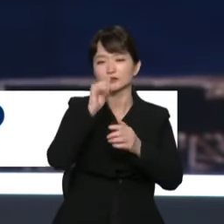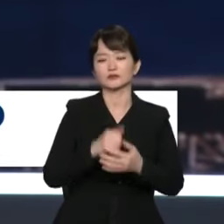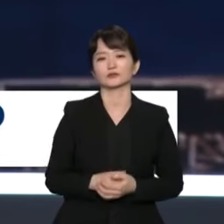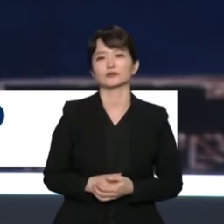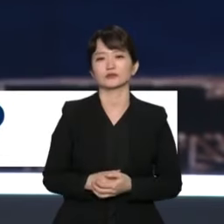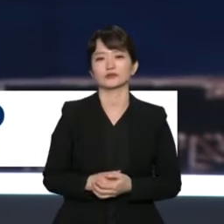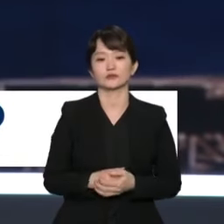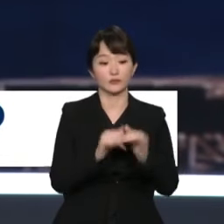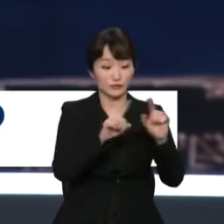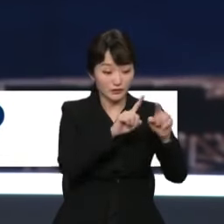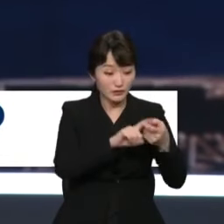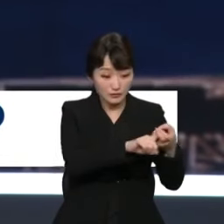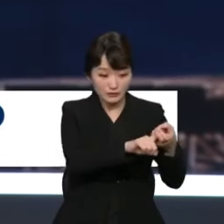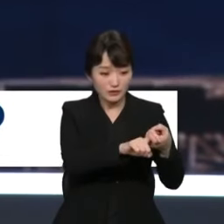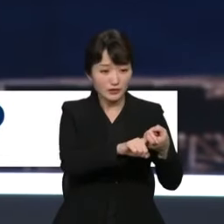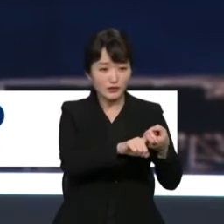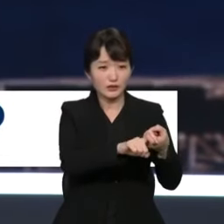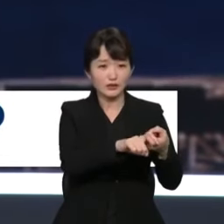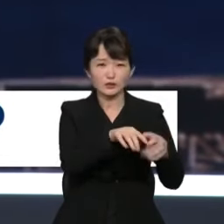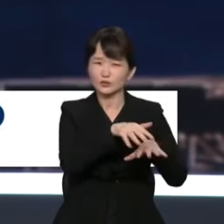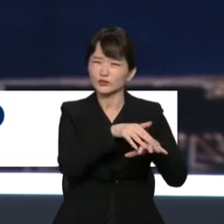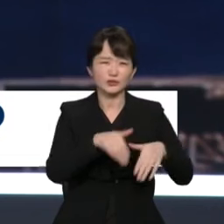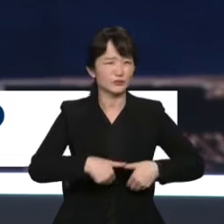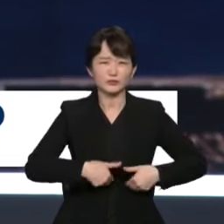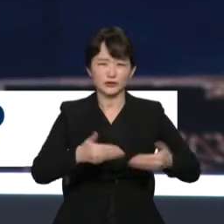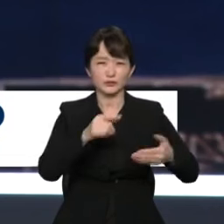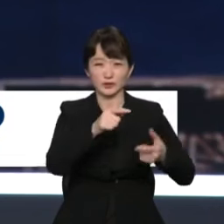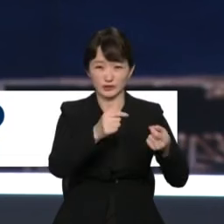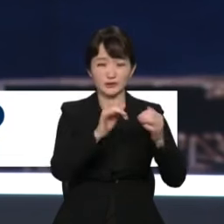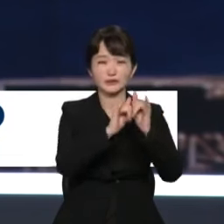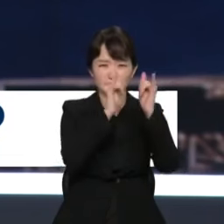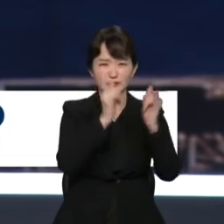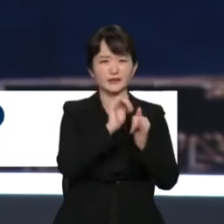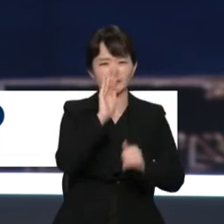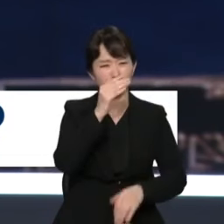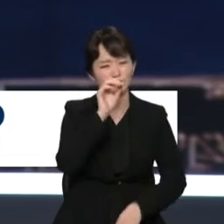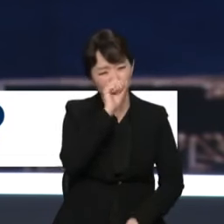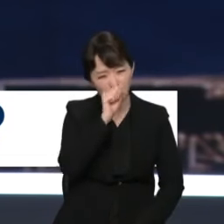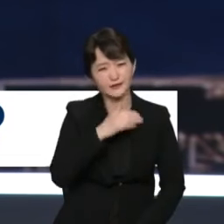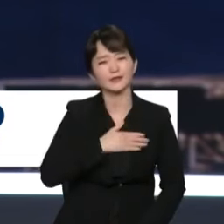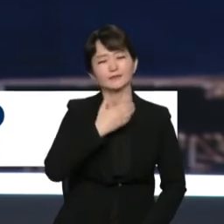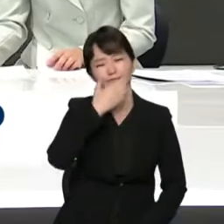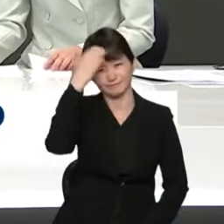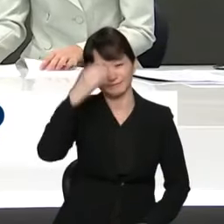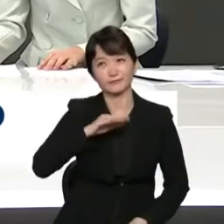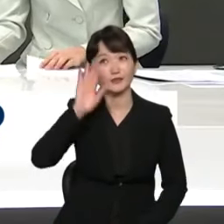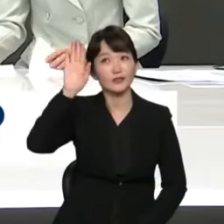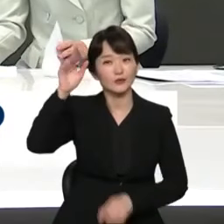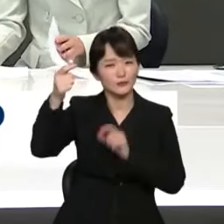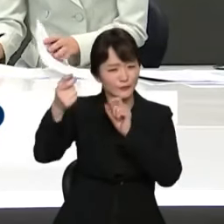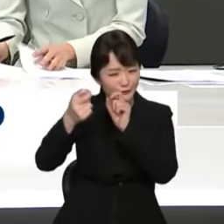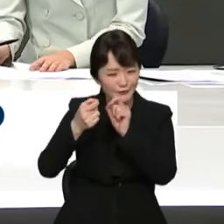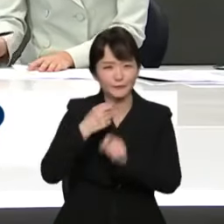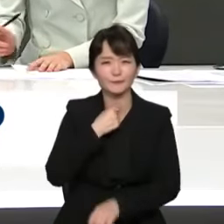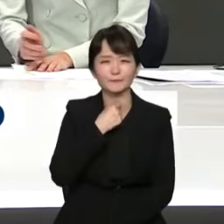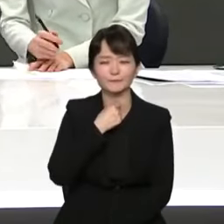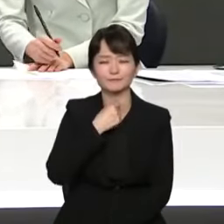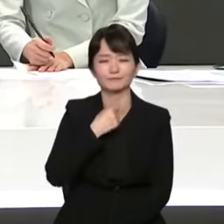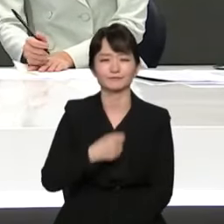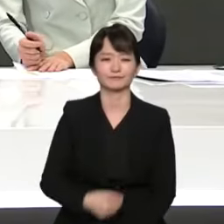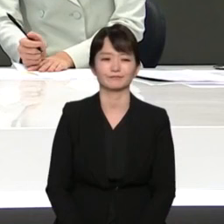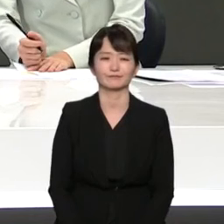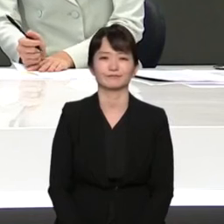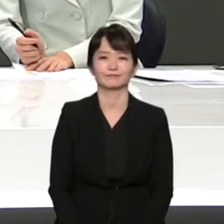전혀 필요 없는 사회 이런 사회가 되면 얼마나 좋겠습니까네 제 꿈입니다네 그 날이 꼭 오기를 바라는